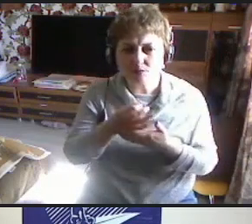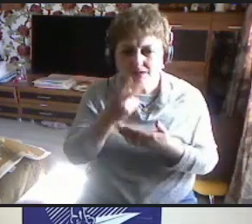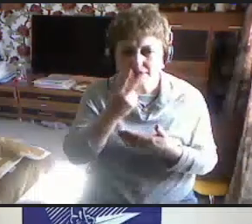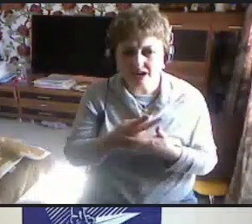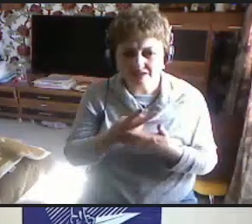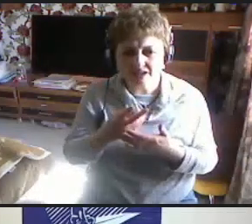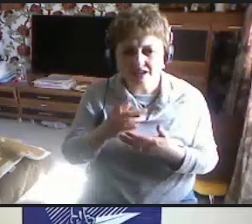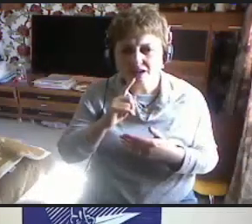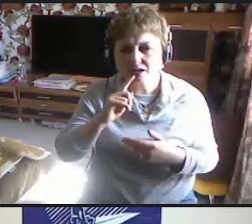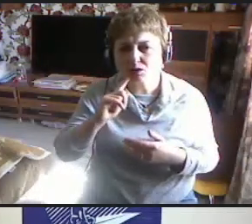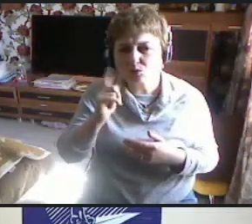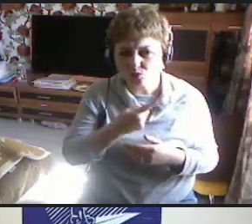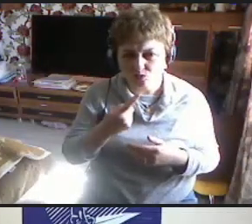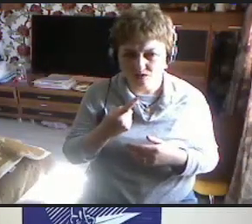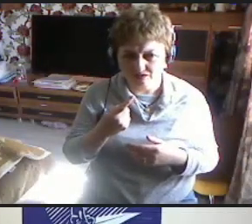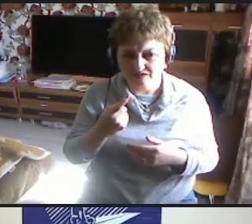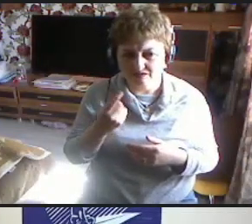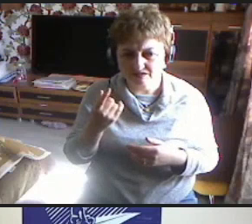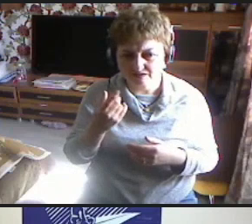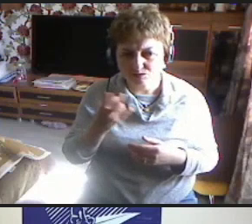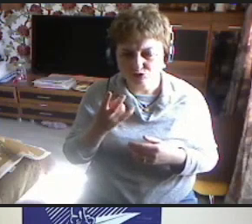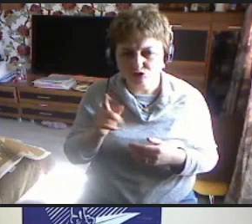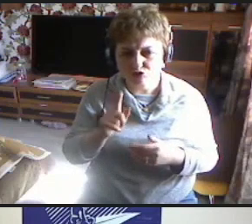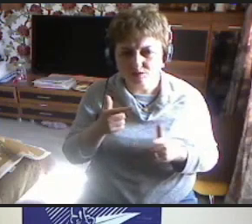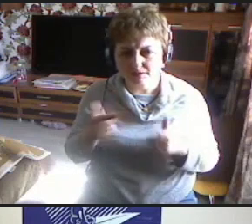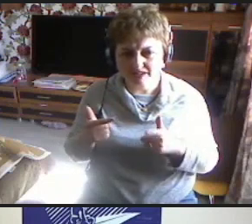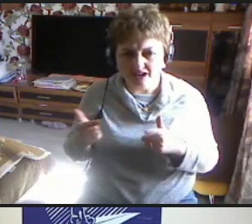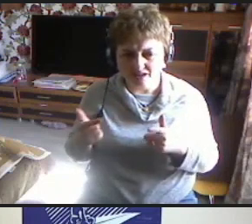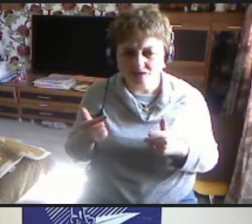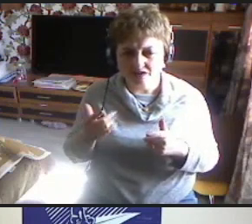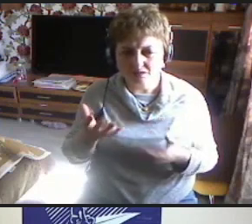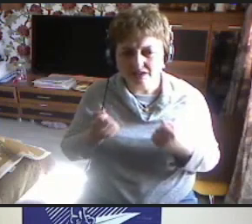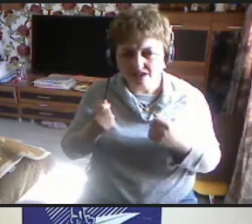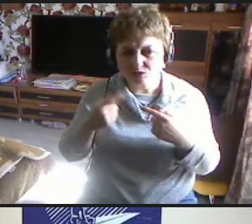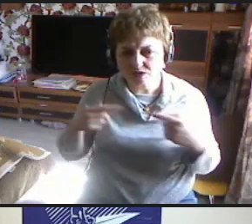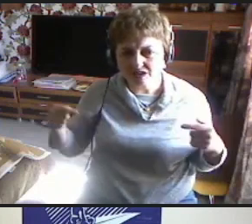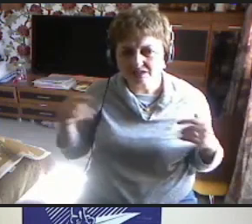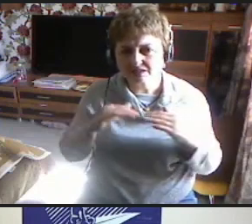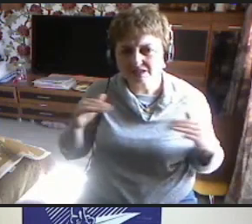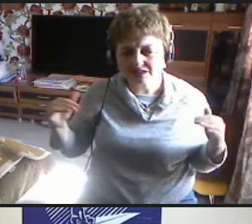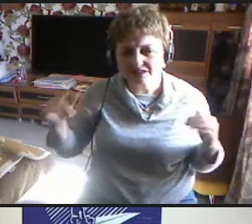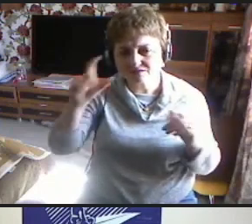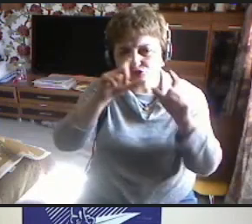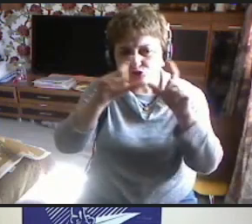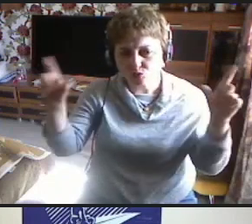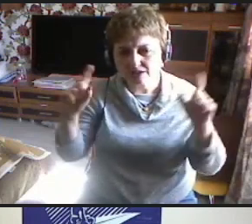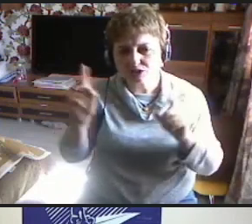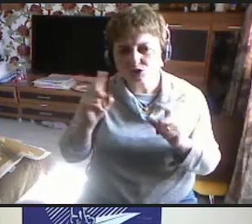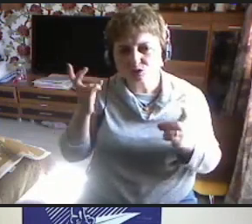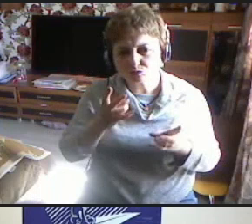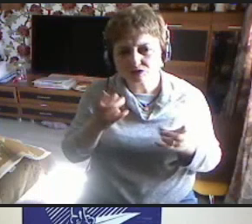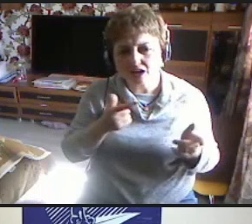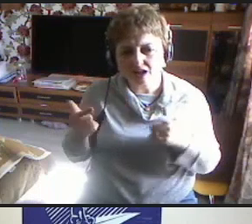год, чтобы подготовиться к принятию разных детей в школы, что должны готовиться педагоги,